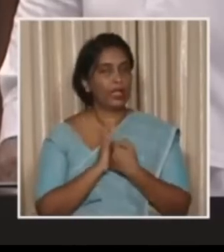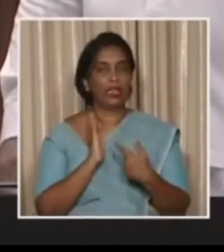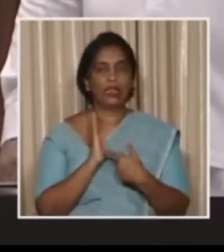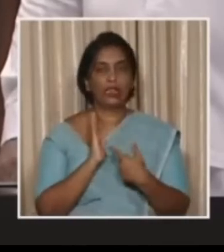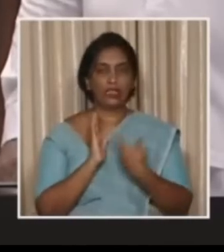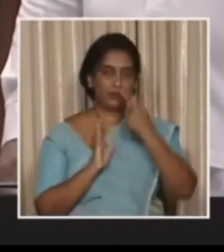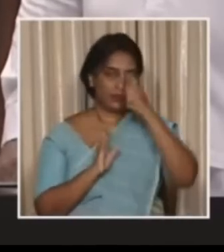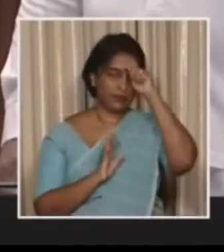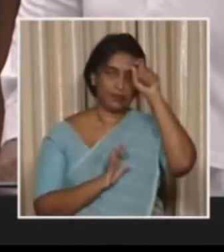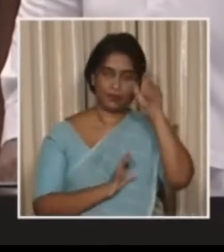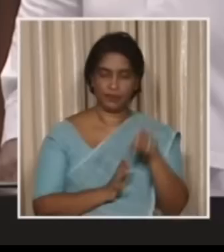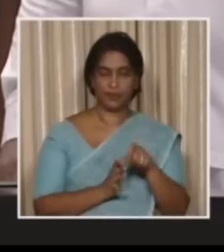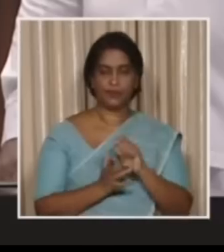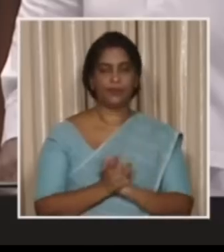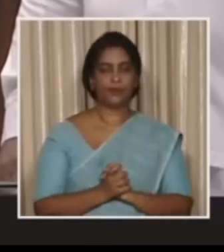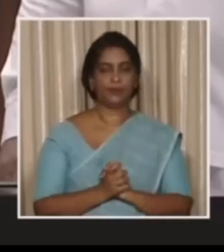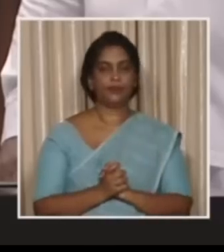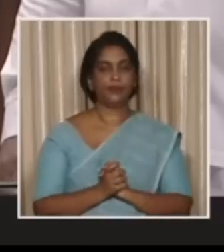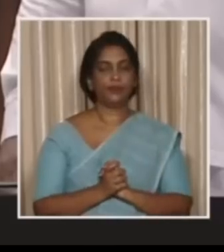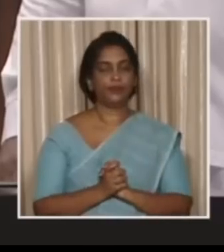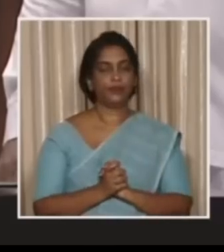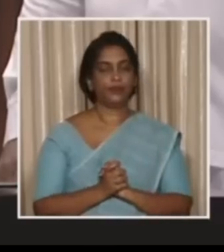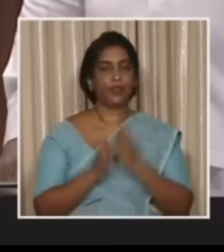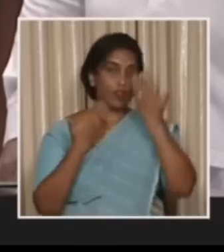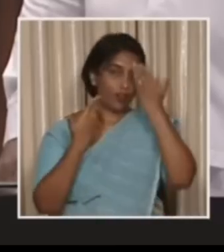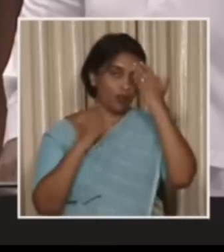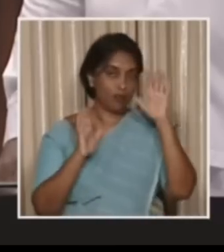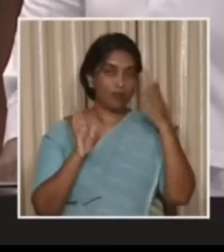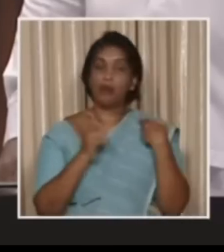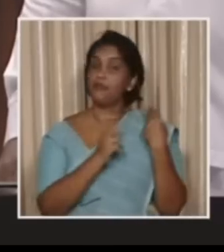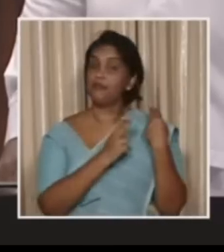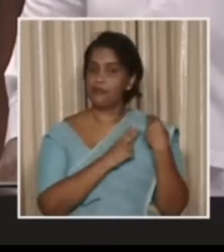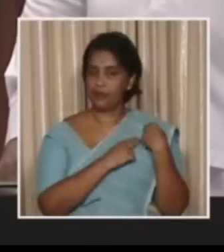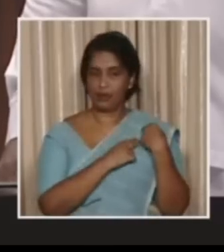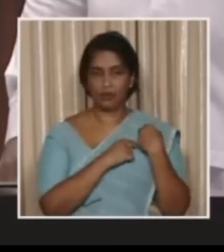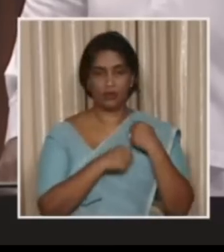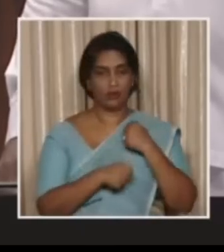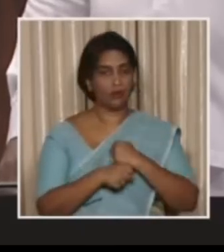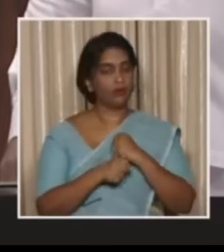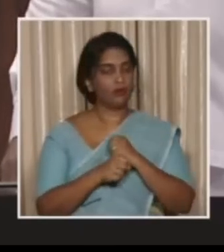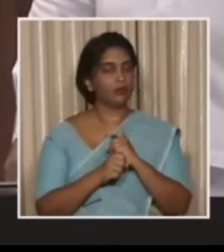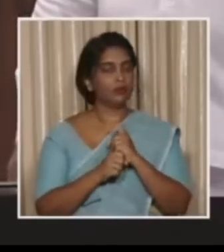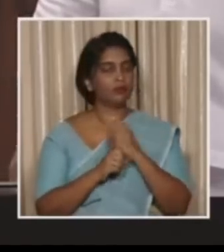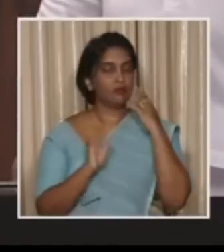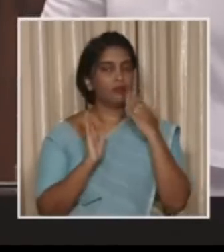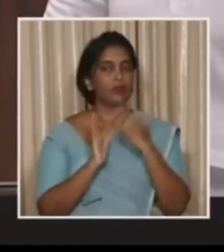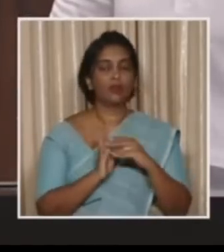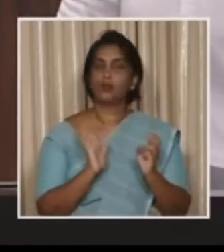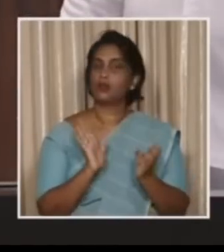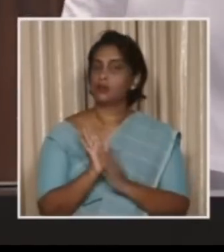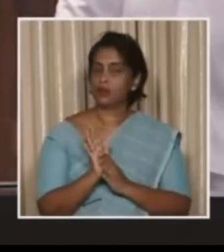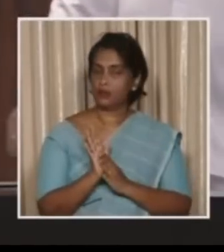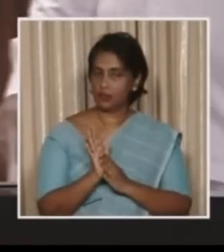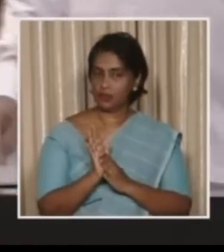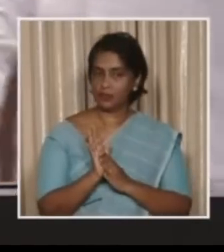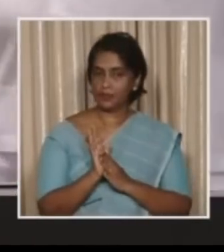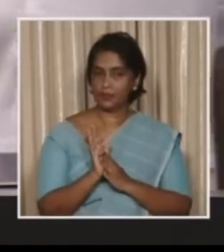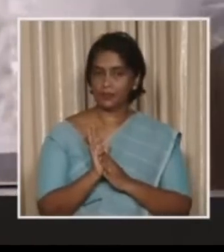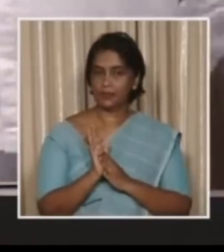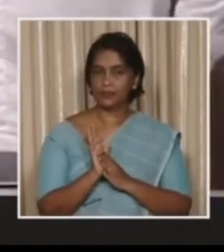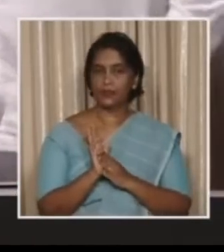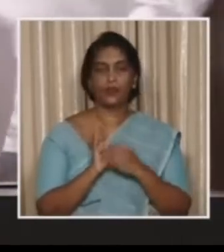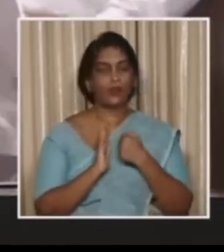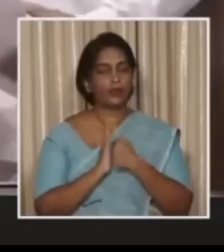சட்டமூலத்திற்குள் உள்ளிருக்கப்பட வேண்டும் என்று உயர்நீதிமன்றம் அறிவித்துள்ளதாகவும் சபாநாயகர் குறிப்பிட்டுள்ளார். முன்னதாக சர்வதேச நாணய